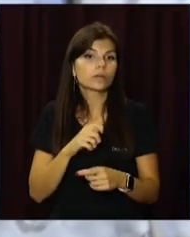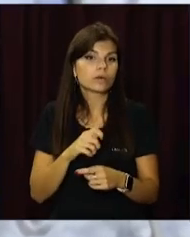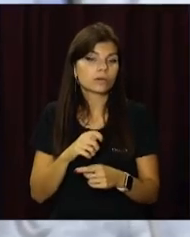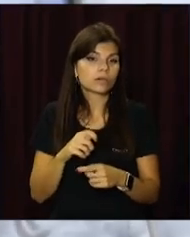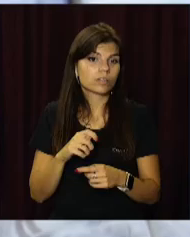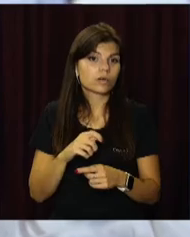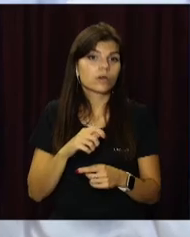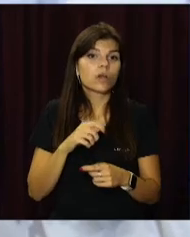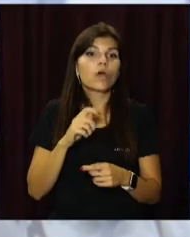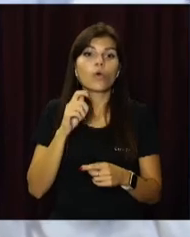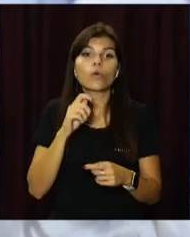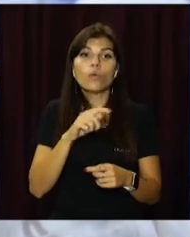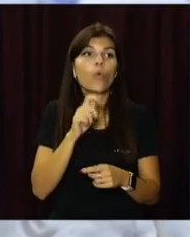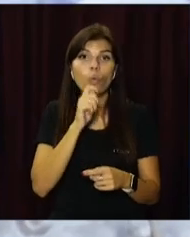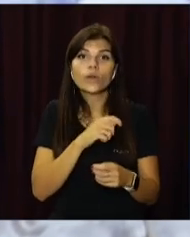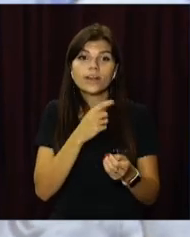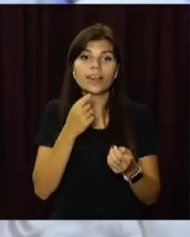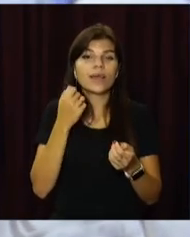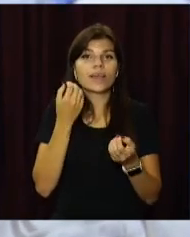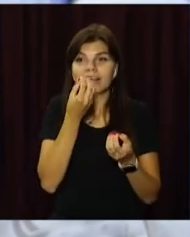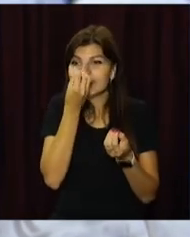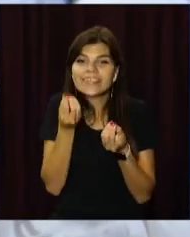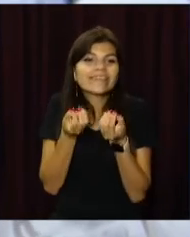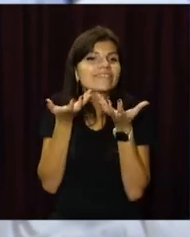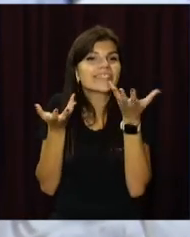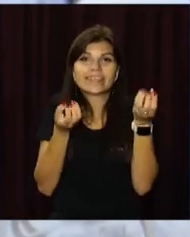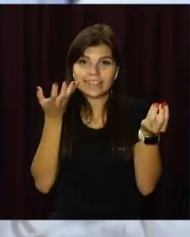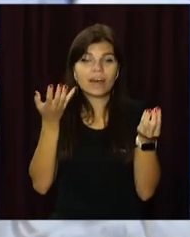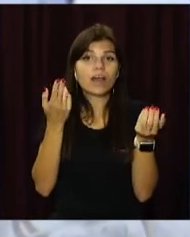Україні квітнуть перемозі у цій війні,